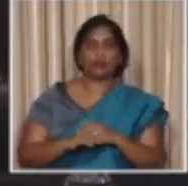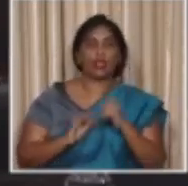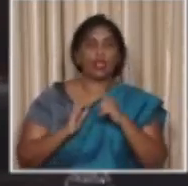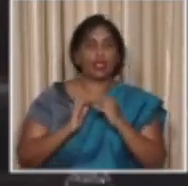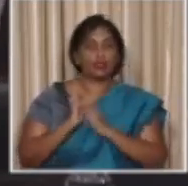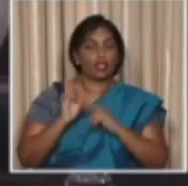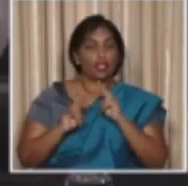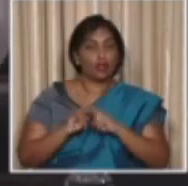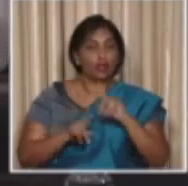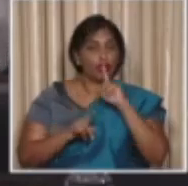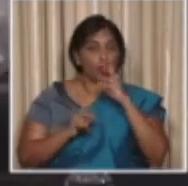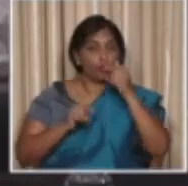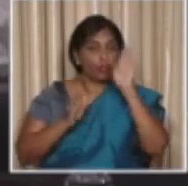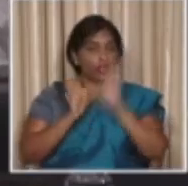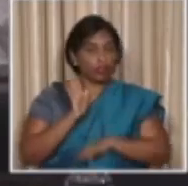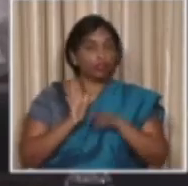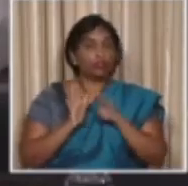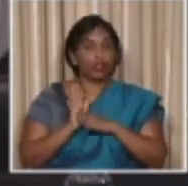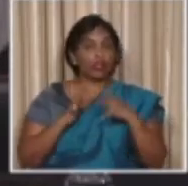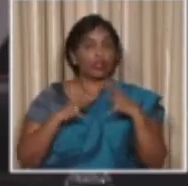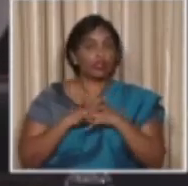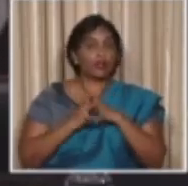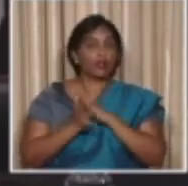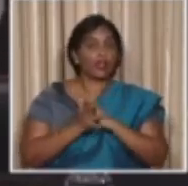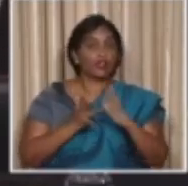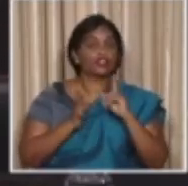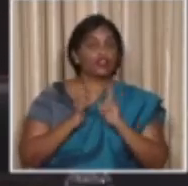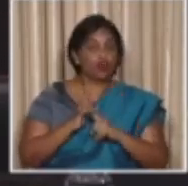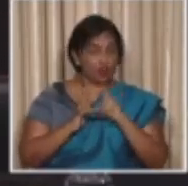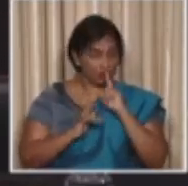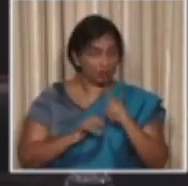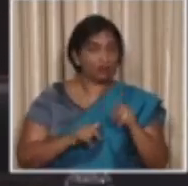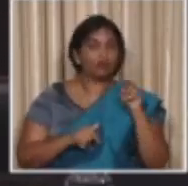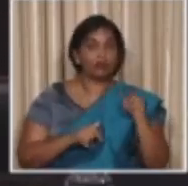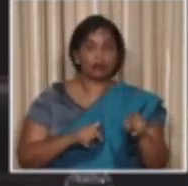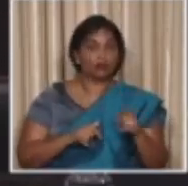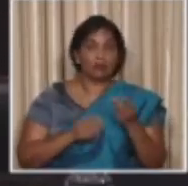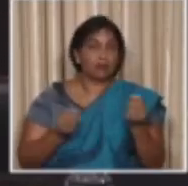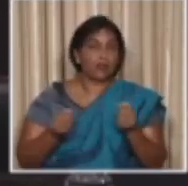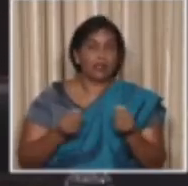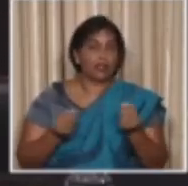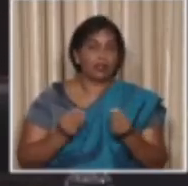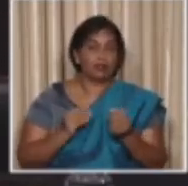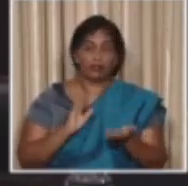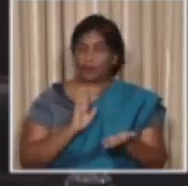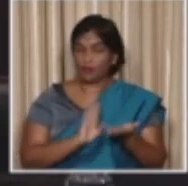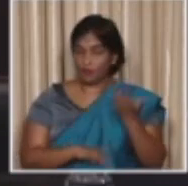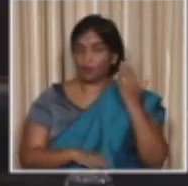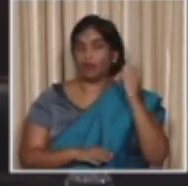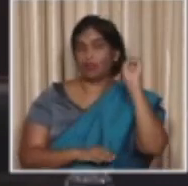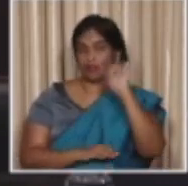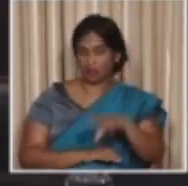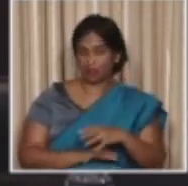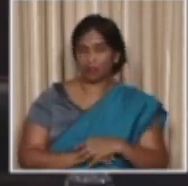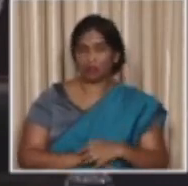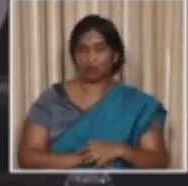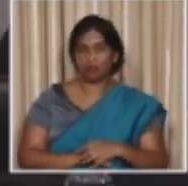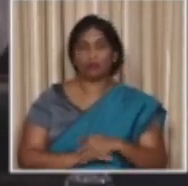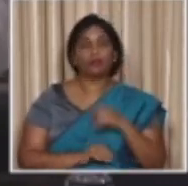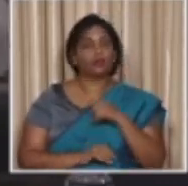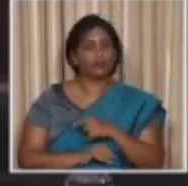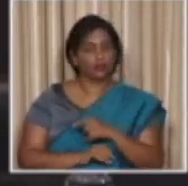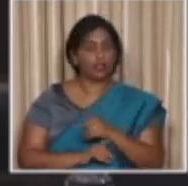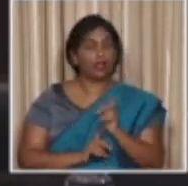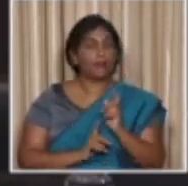IMF එක කියනවා කොස් කටින් කියලා. හැබැයි WHO එක කියනවා මේක මදි මීට වඩා වැඩි කරන්න කියලා. ඒ